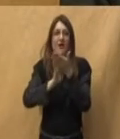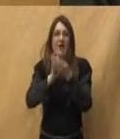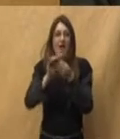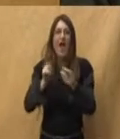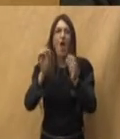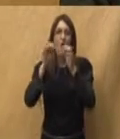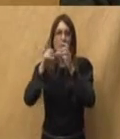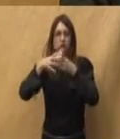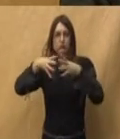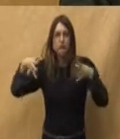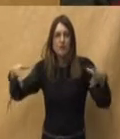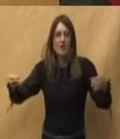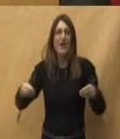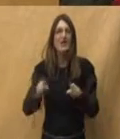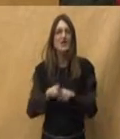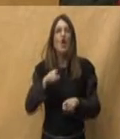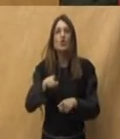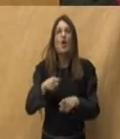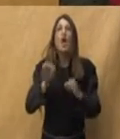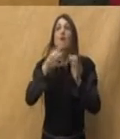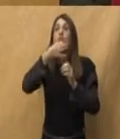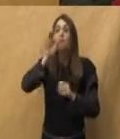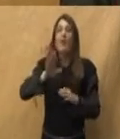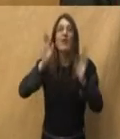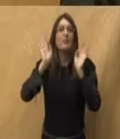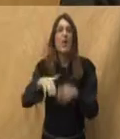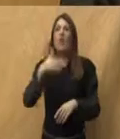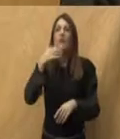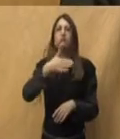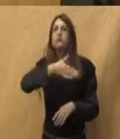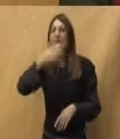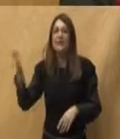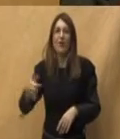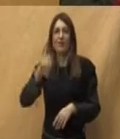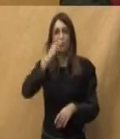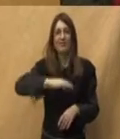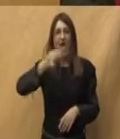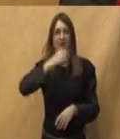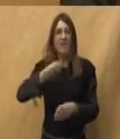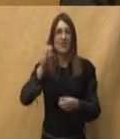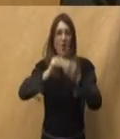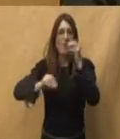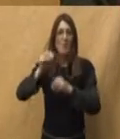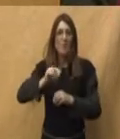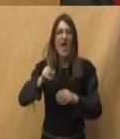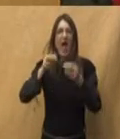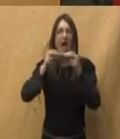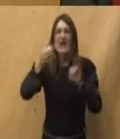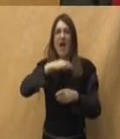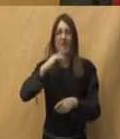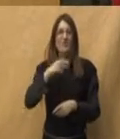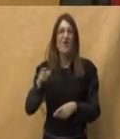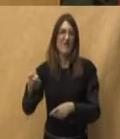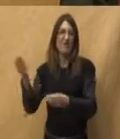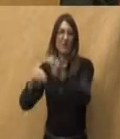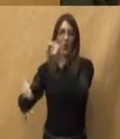buče, su daleko bolje od bilo kakvih multivitamina i bilo kakvih kapsula i tako dalje. Jedno je